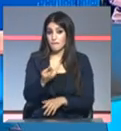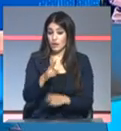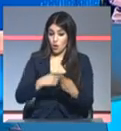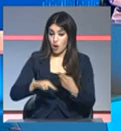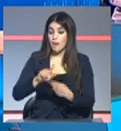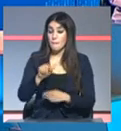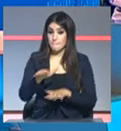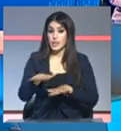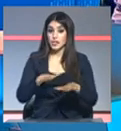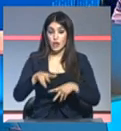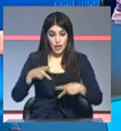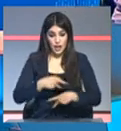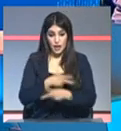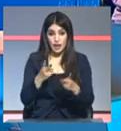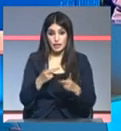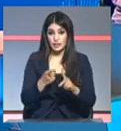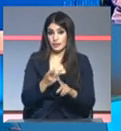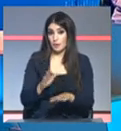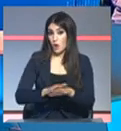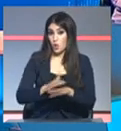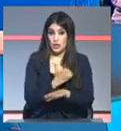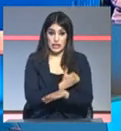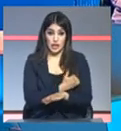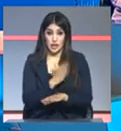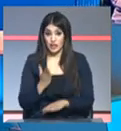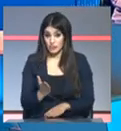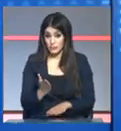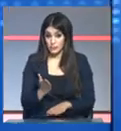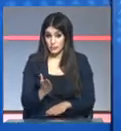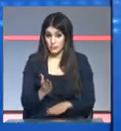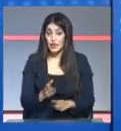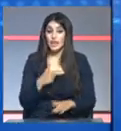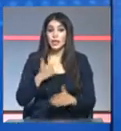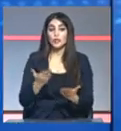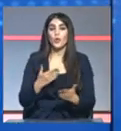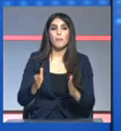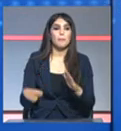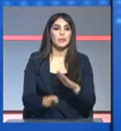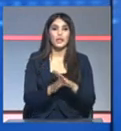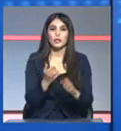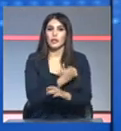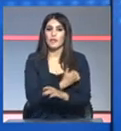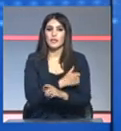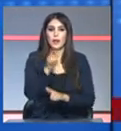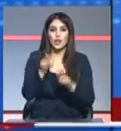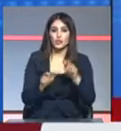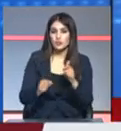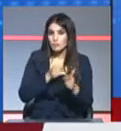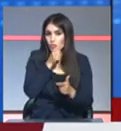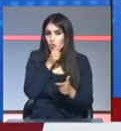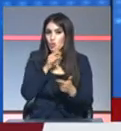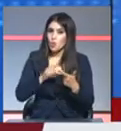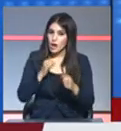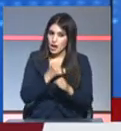وقلت عليهم توافق من حيث التلقيح بدينا في الاولويات كما قلنا ان تعي الاعمار وامتع الناس اللي